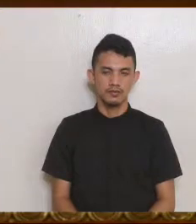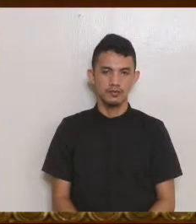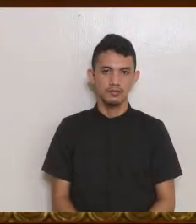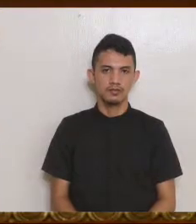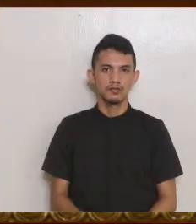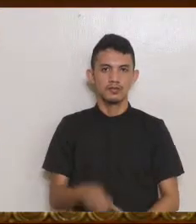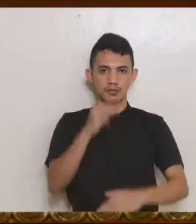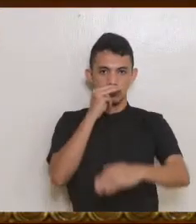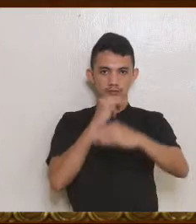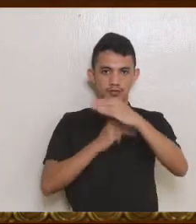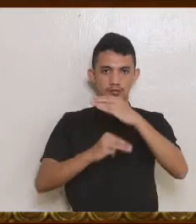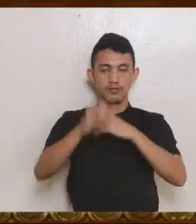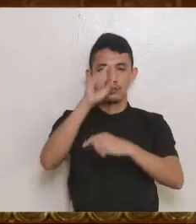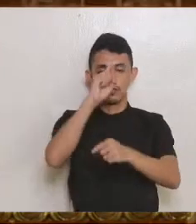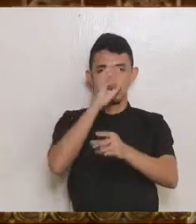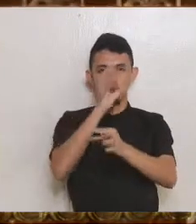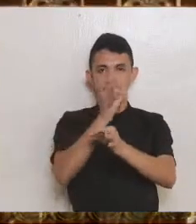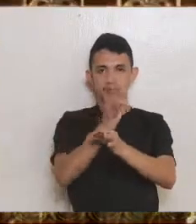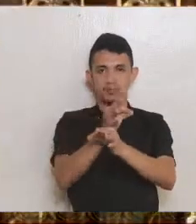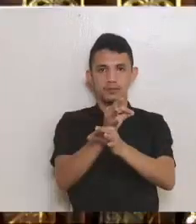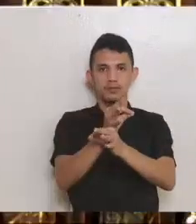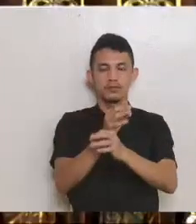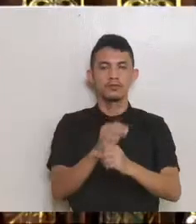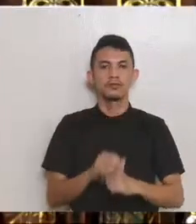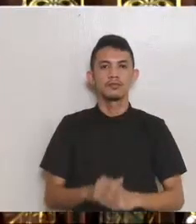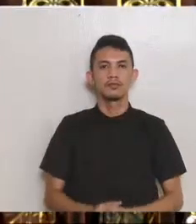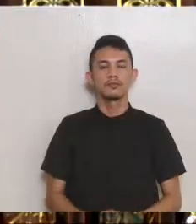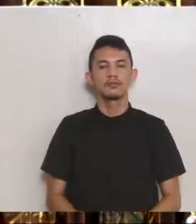Kini ang misteryo sa pagtuo.